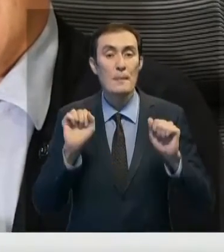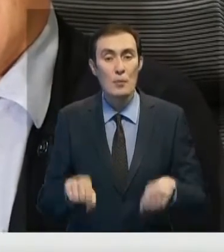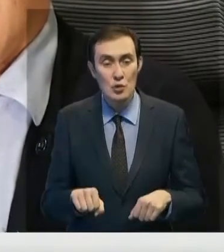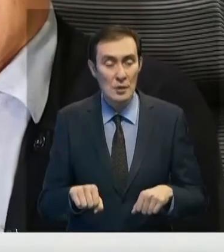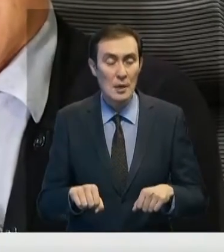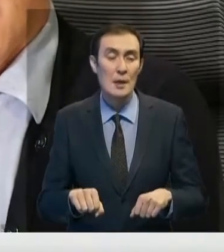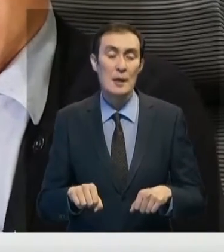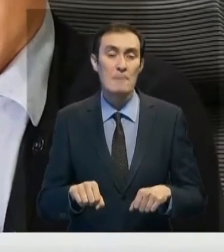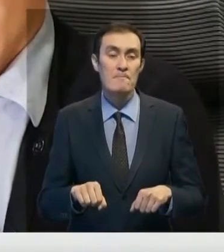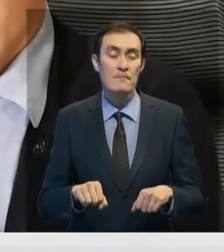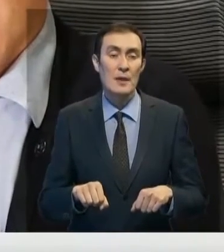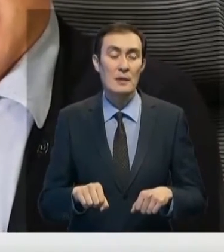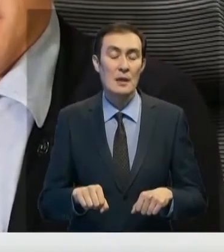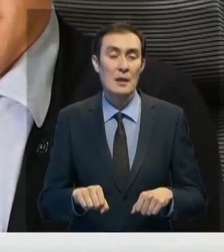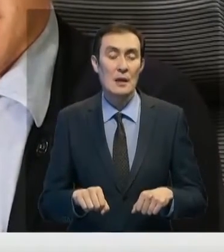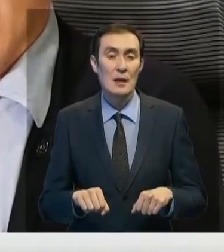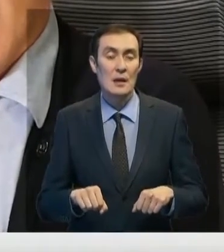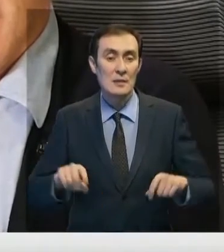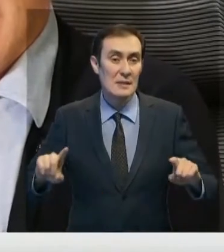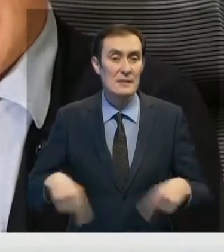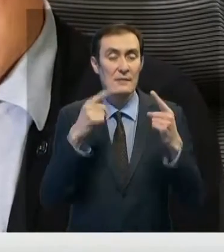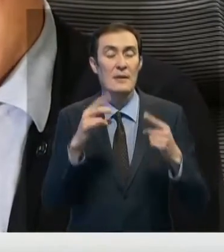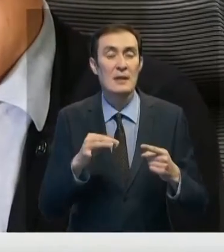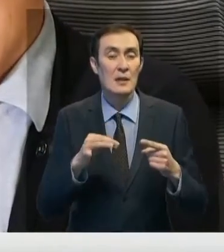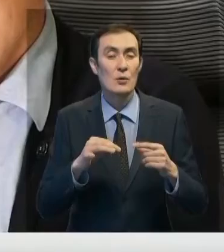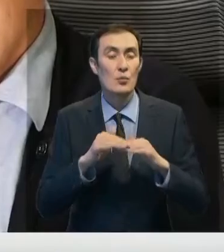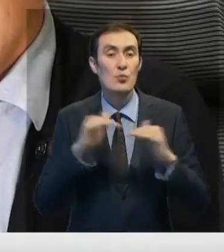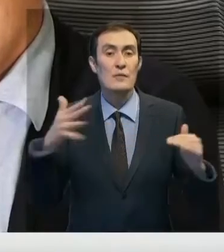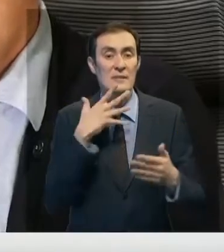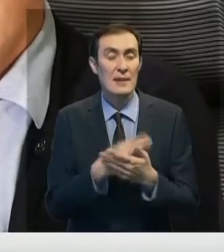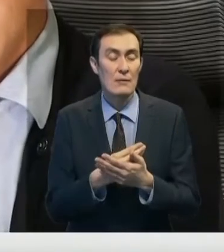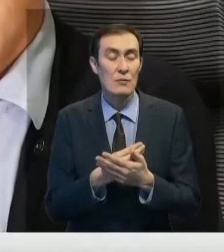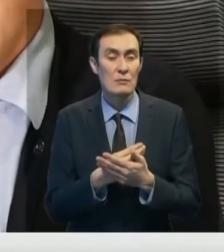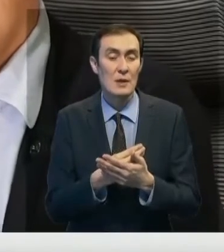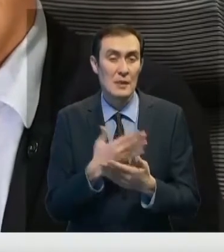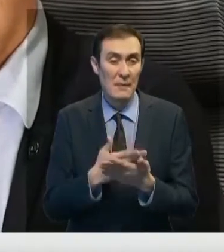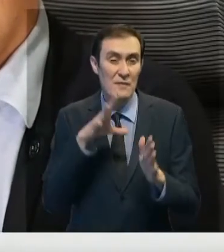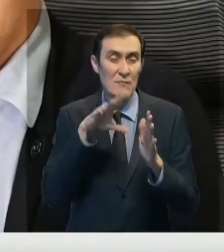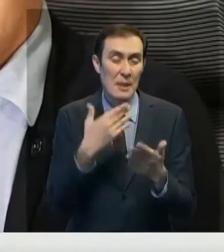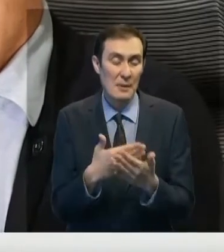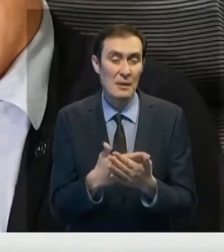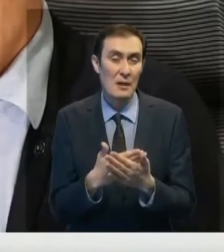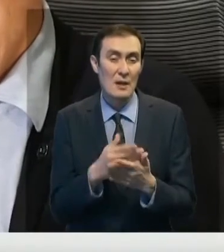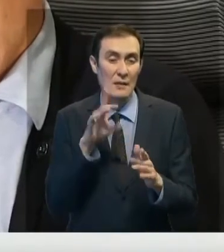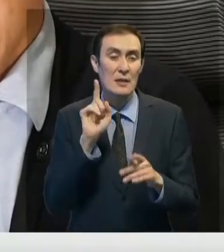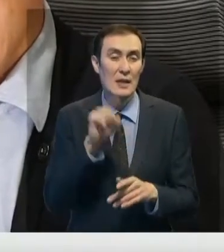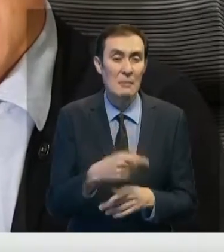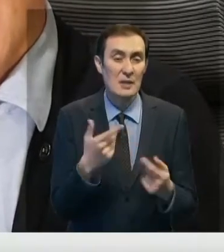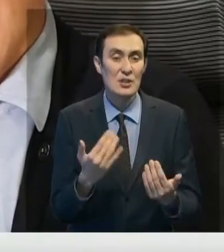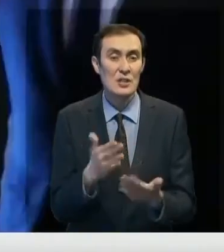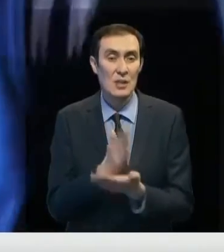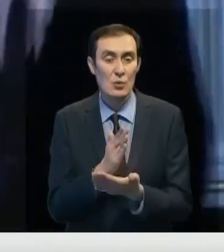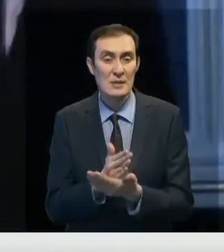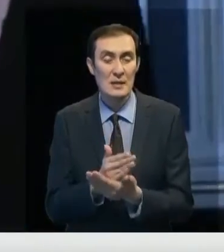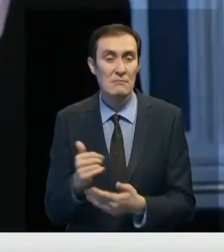подняться по уровню своих, ну, как бы, охвата мысли, да, в тех же местах, где уже находятся